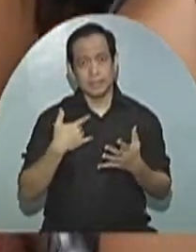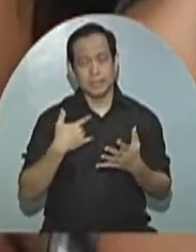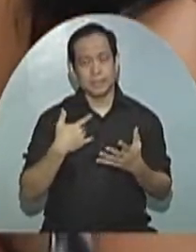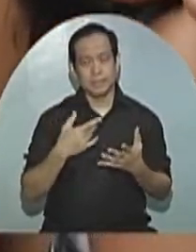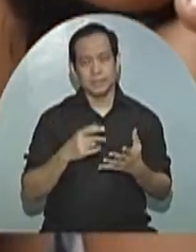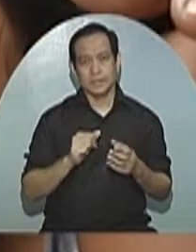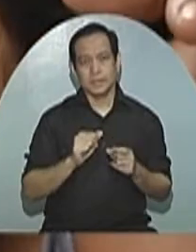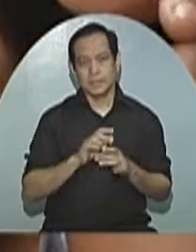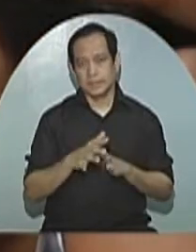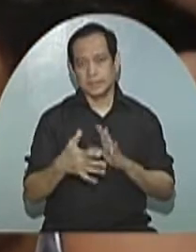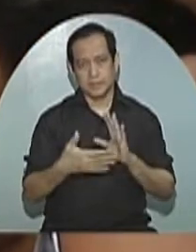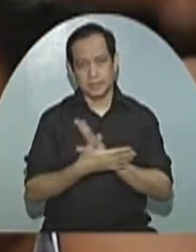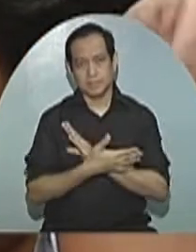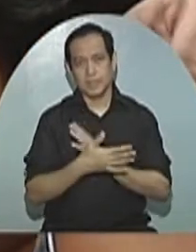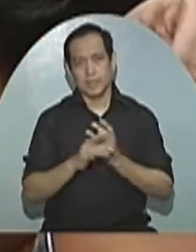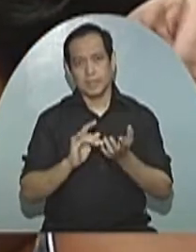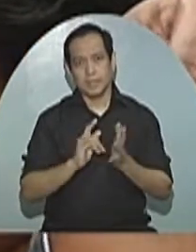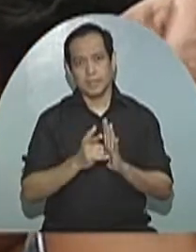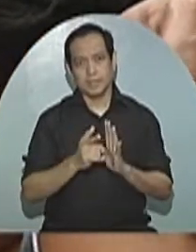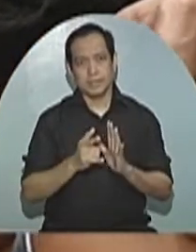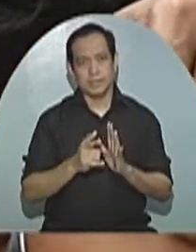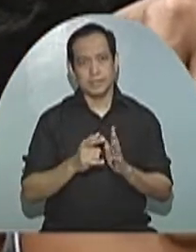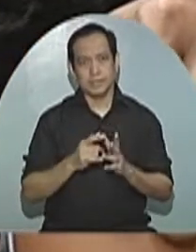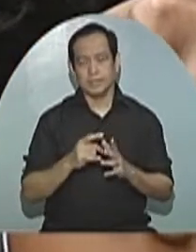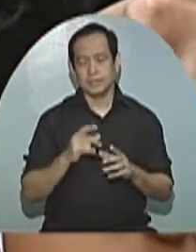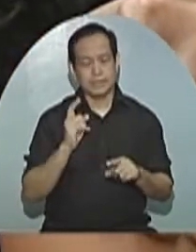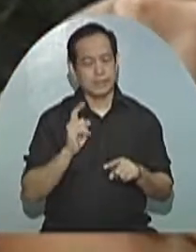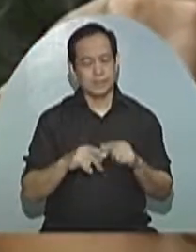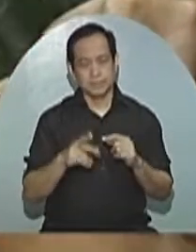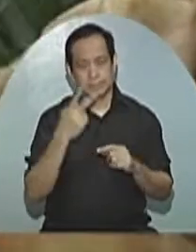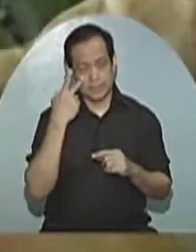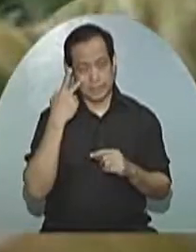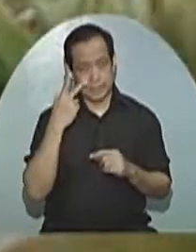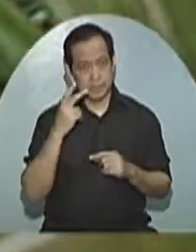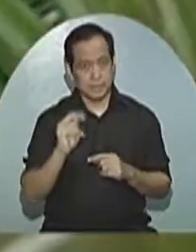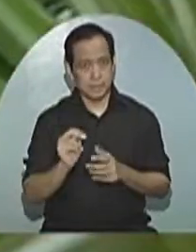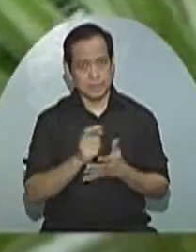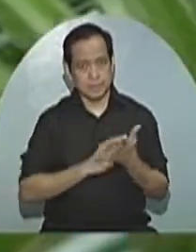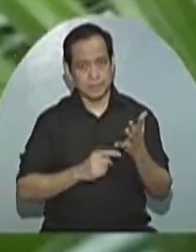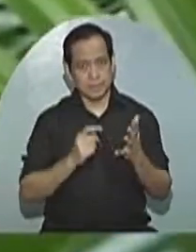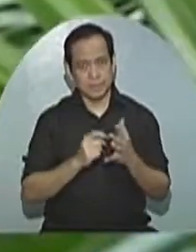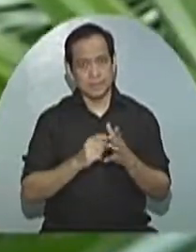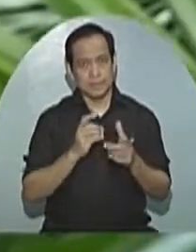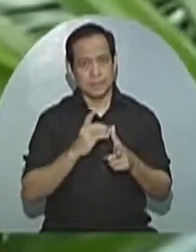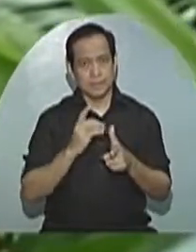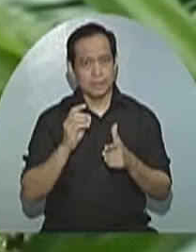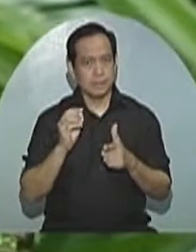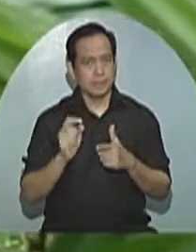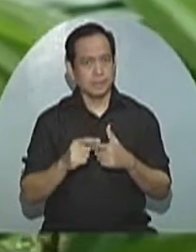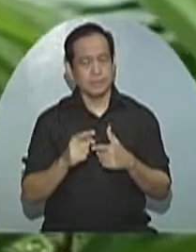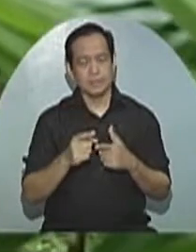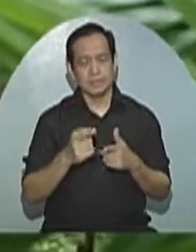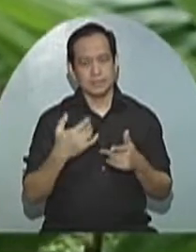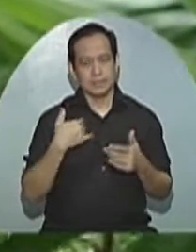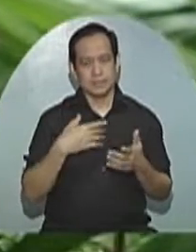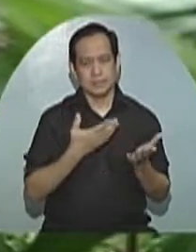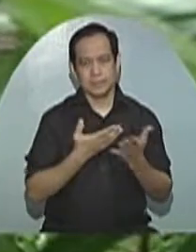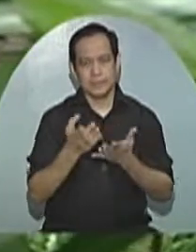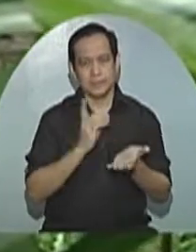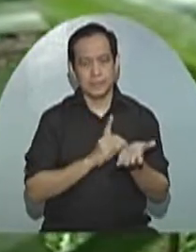hindi nakikita. Panay na po yung ano namin. Eh, nung ganun pa rin, pinadoktor na po namin sa PCMC